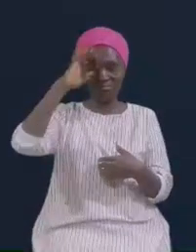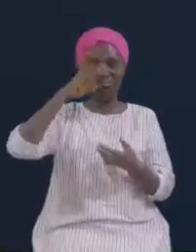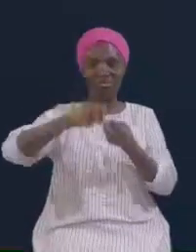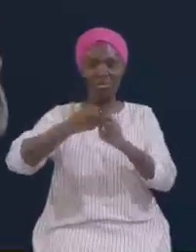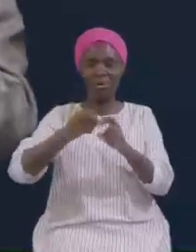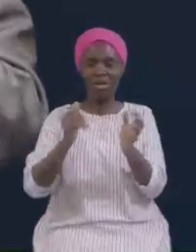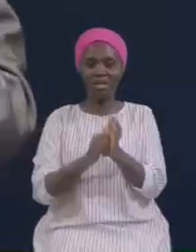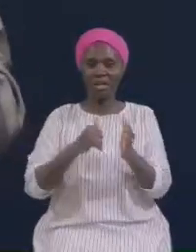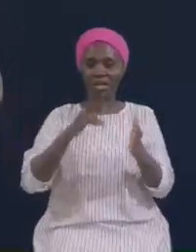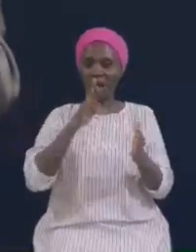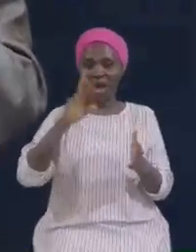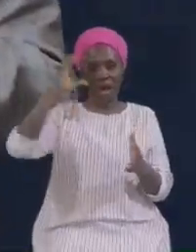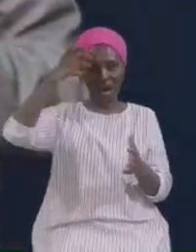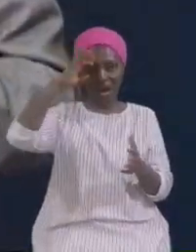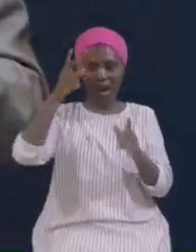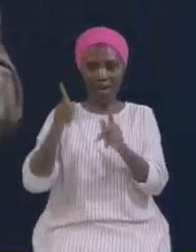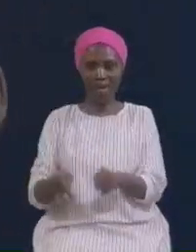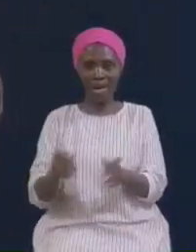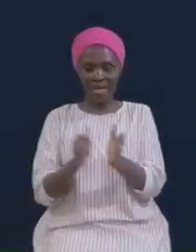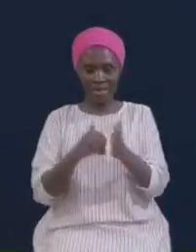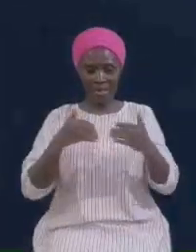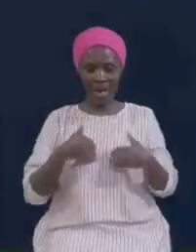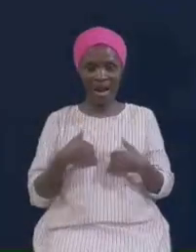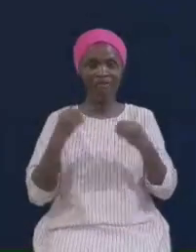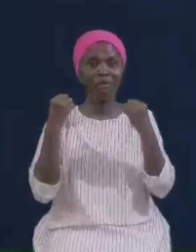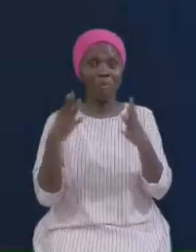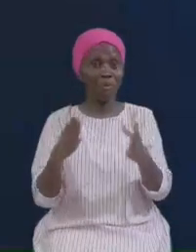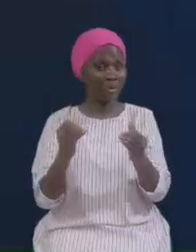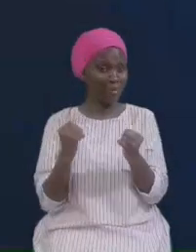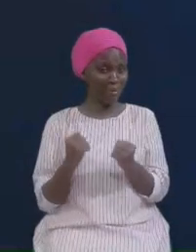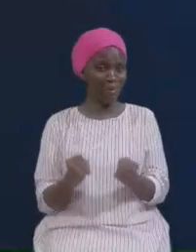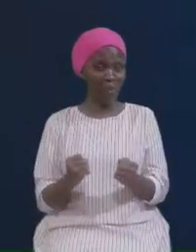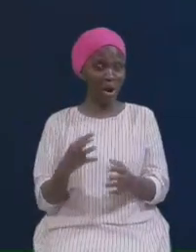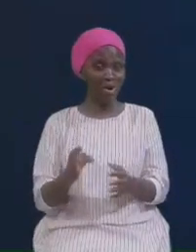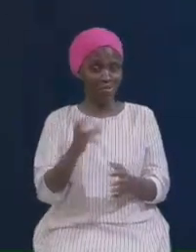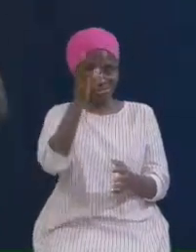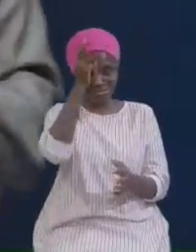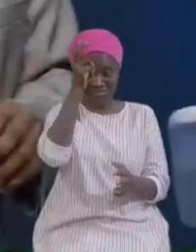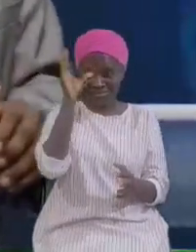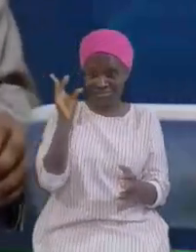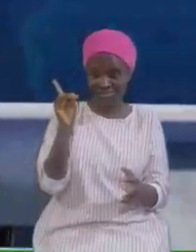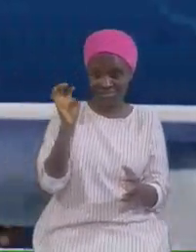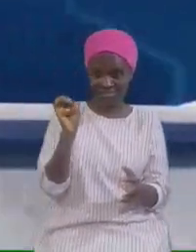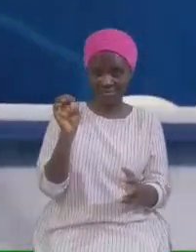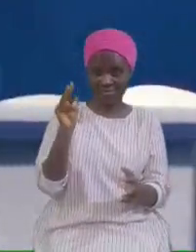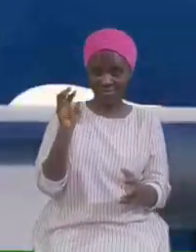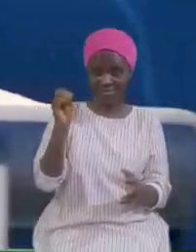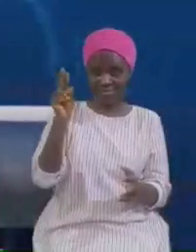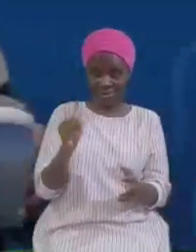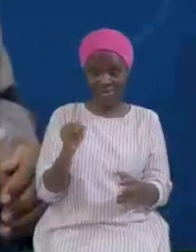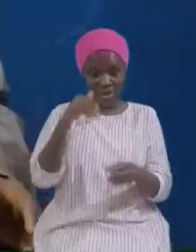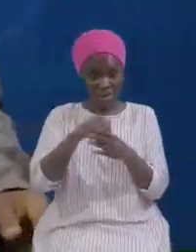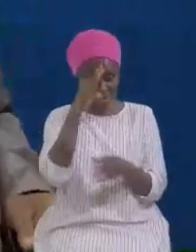Ils sont lunatiques, qui avaient donc autant de puissance, des démons en